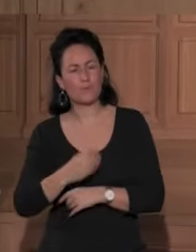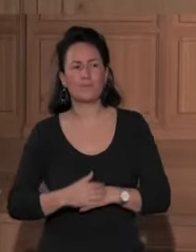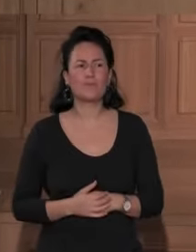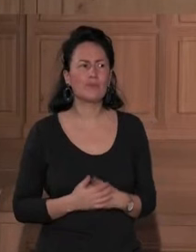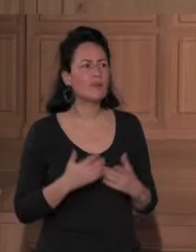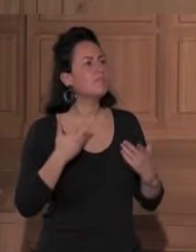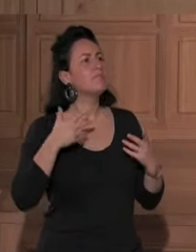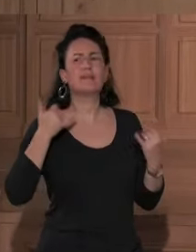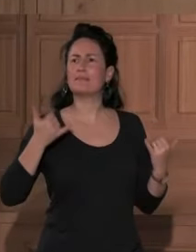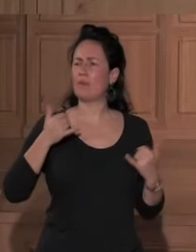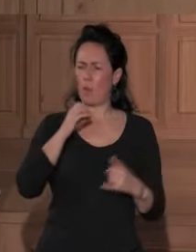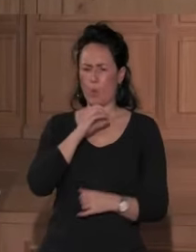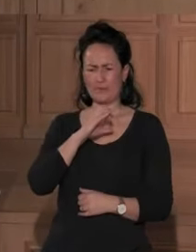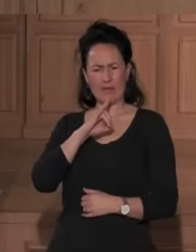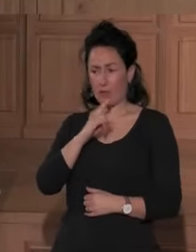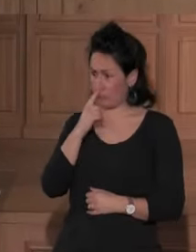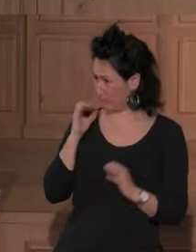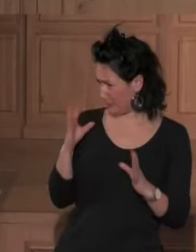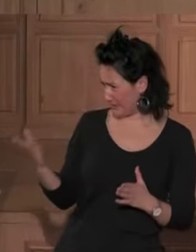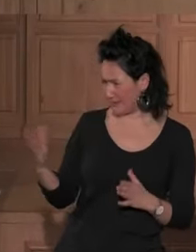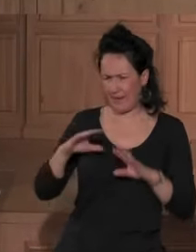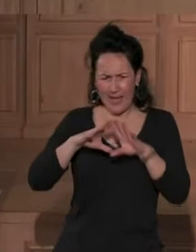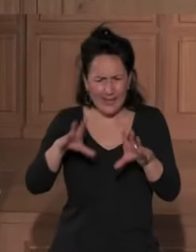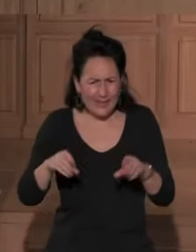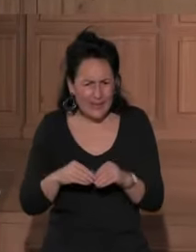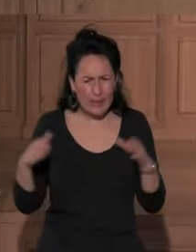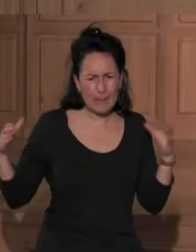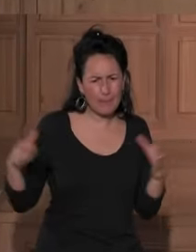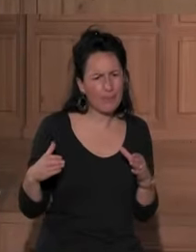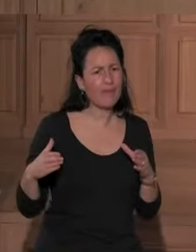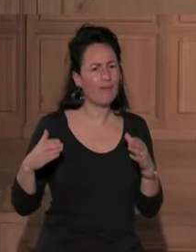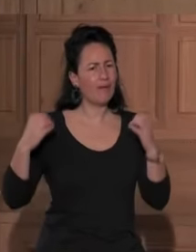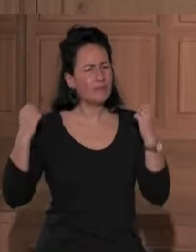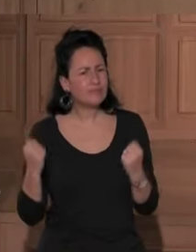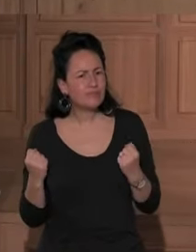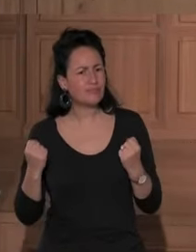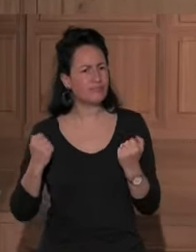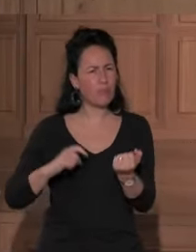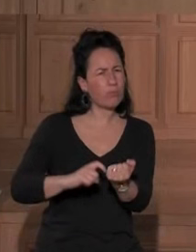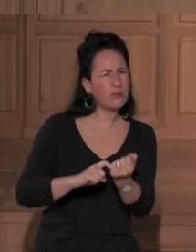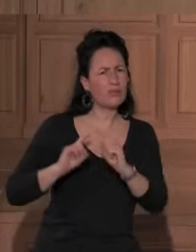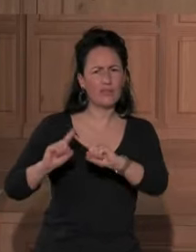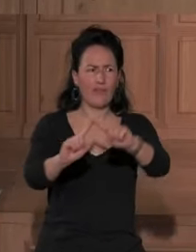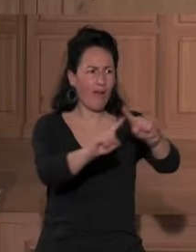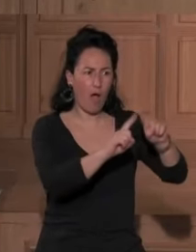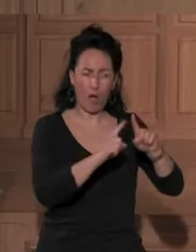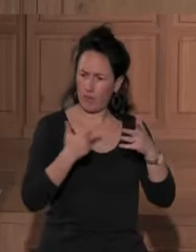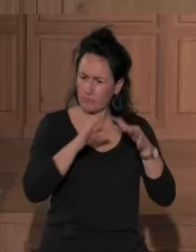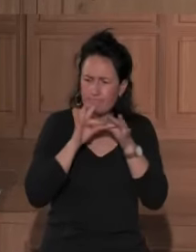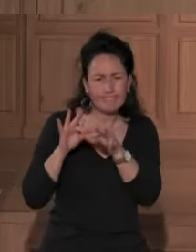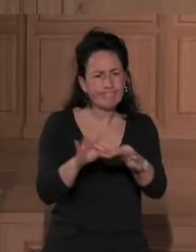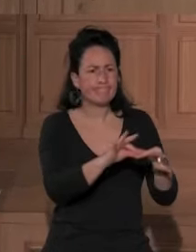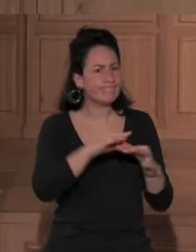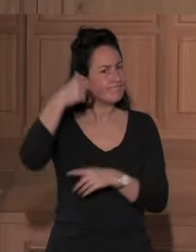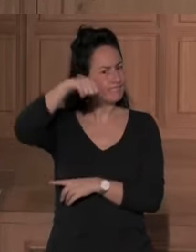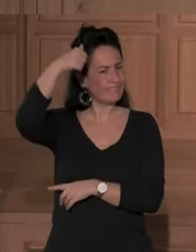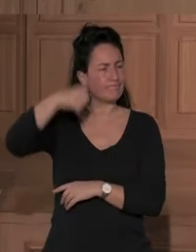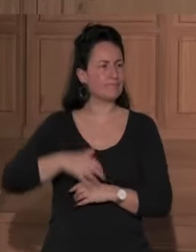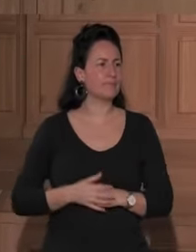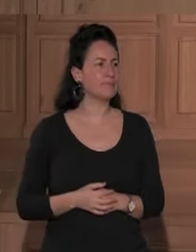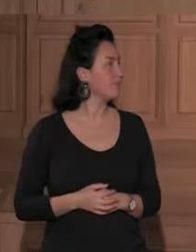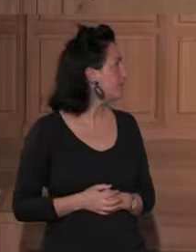on se reconnaît dans cette image d'une équipe où, de fait, il y a des responsabilités différentes, etc. Mais on fait vraiment un corps, et j'allais dire une phrase